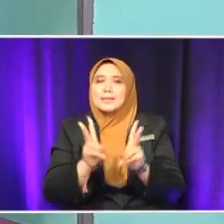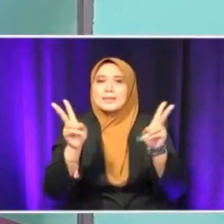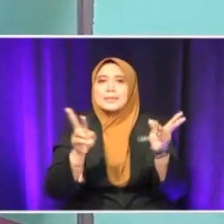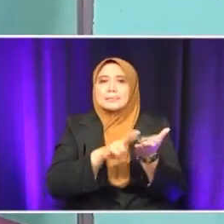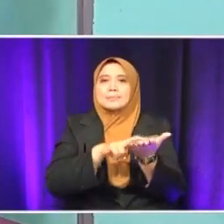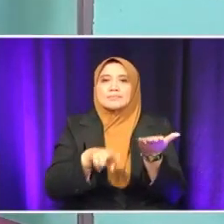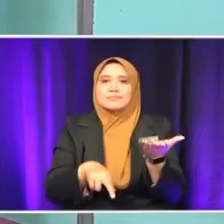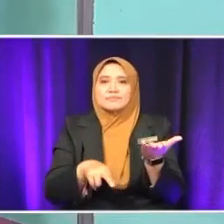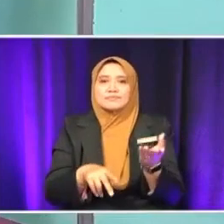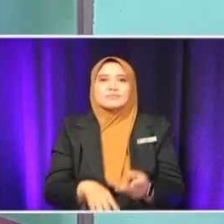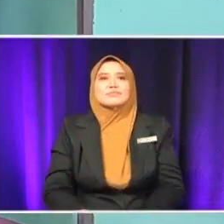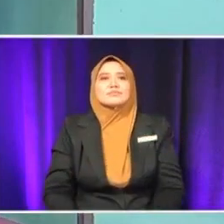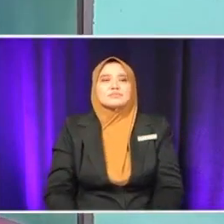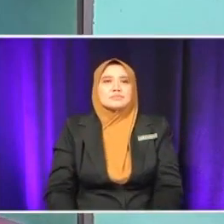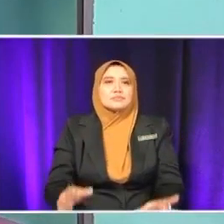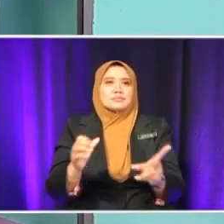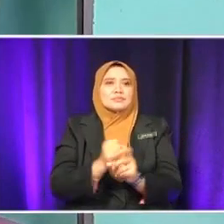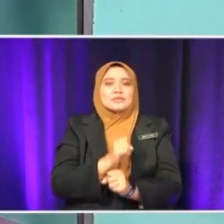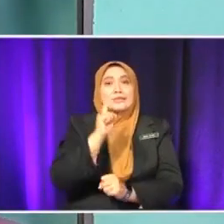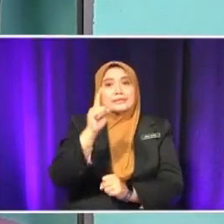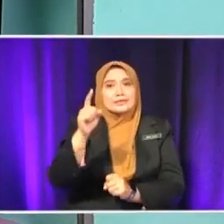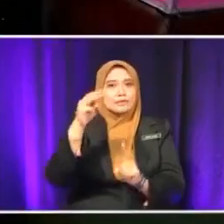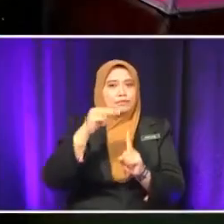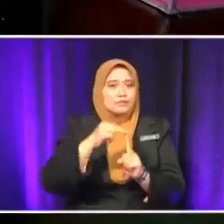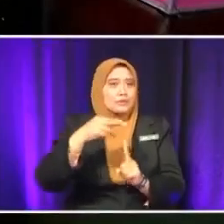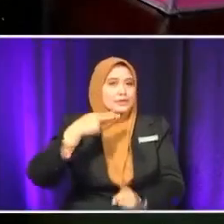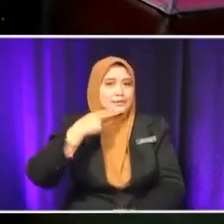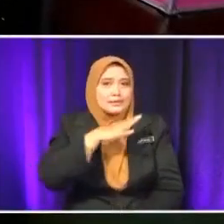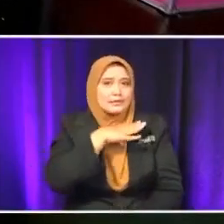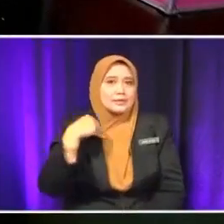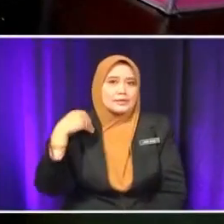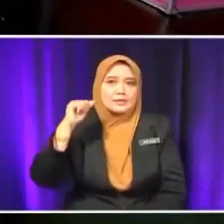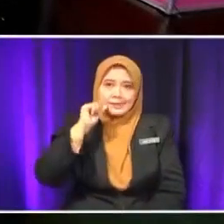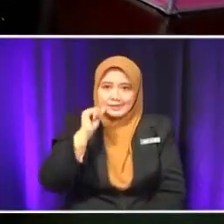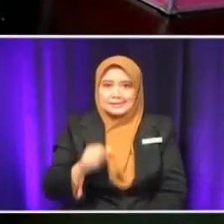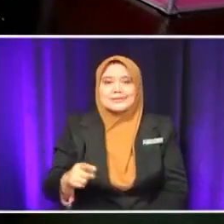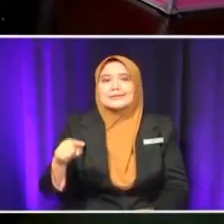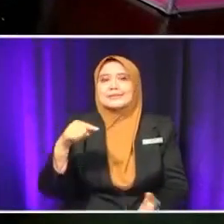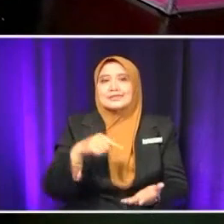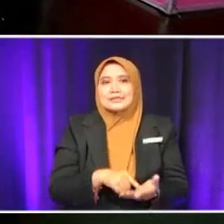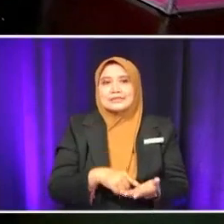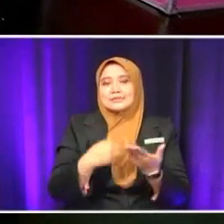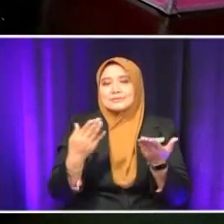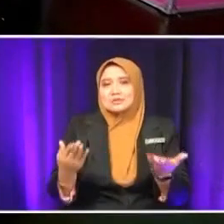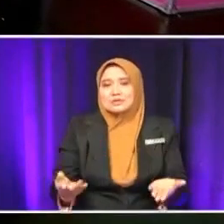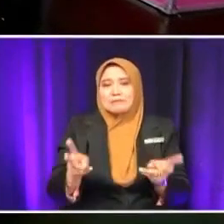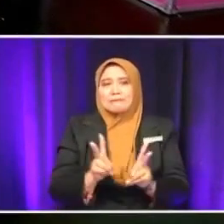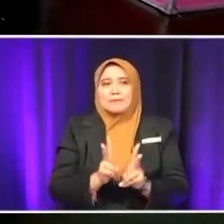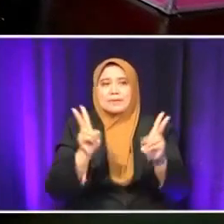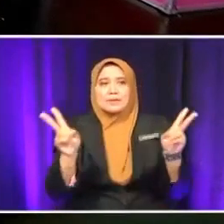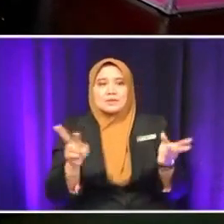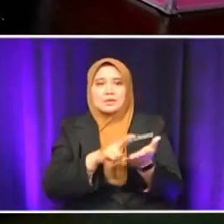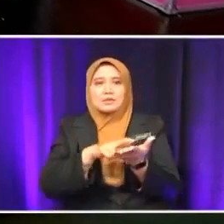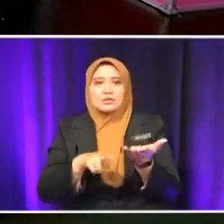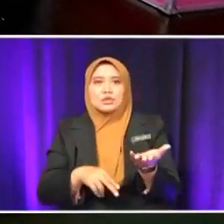bagi satu. Ye, tanya jawab semua. Hani dan Ayu, eh. Jadi ini adalah dengan pemberat paling rendah, dengan jumlahnya berapa tu?